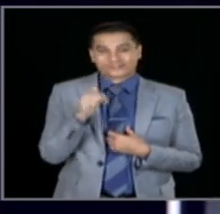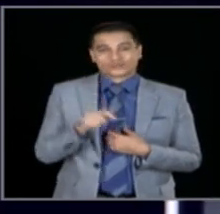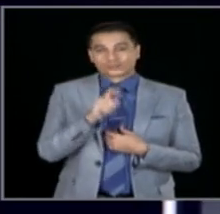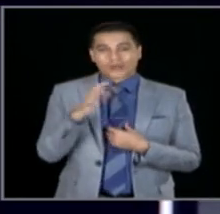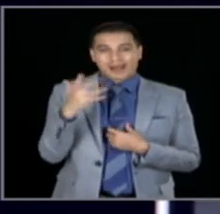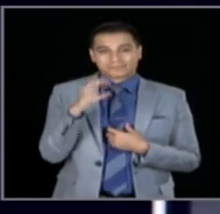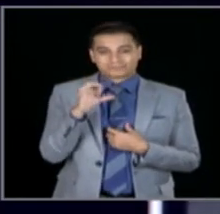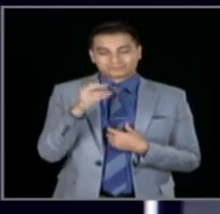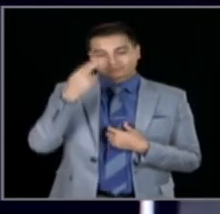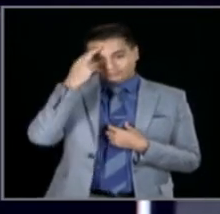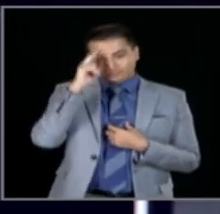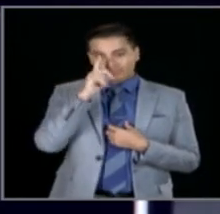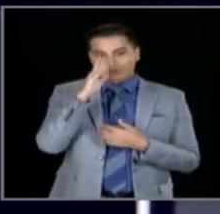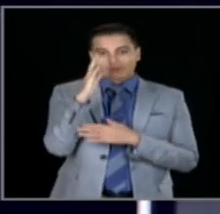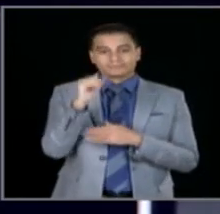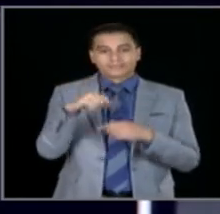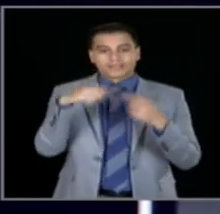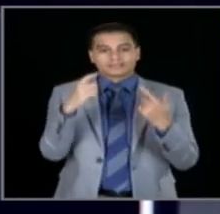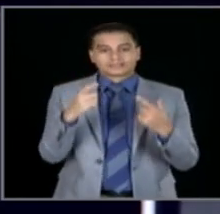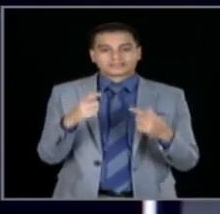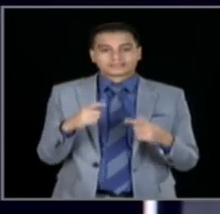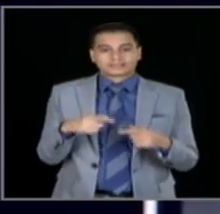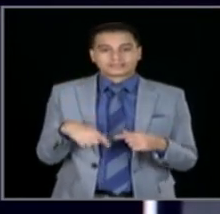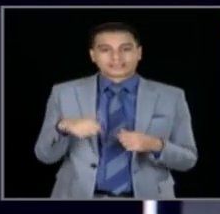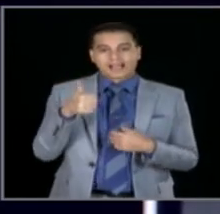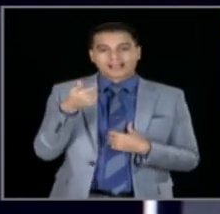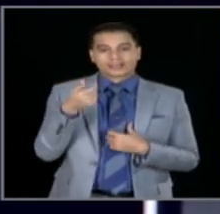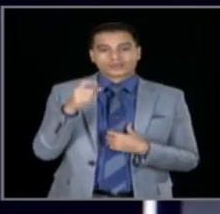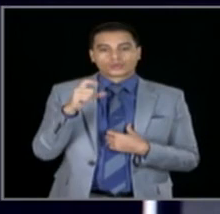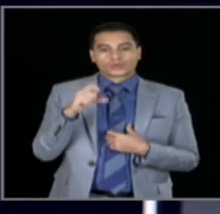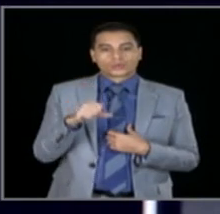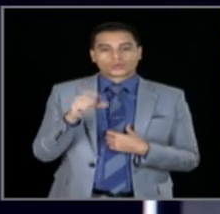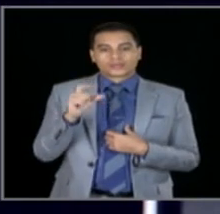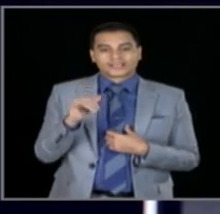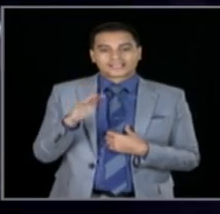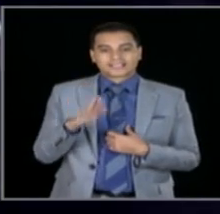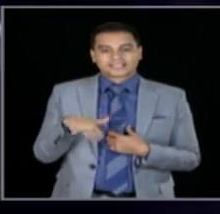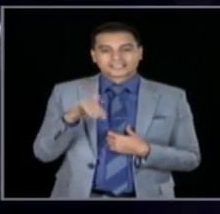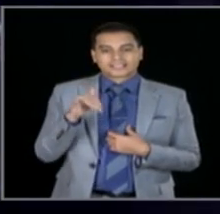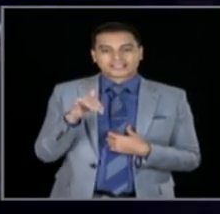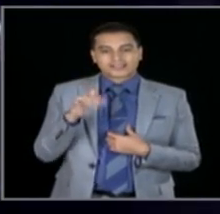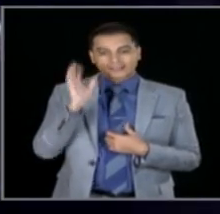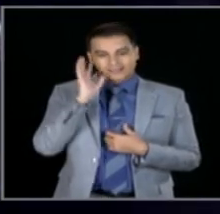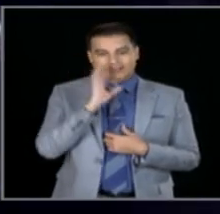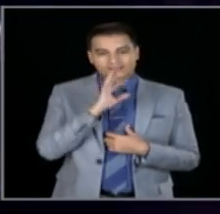التاسع ما هي اللغه الرسميه في دوله اندونيسيا اللغه الايه